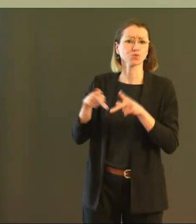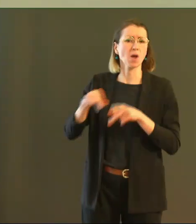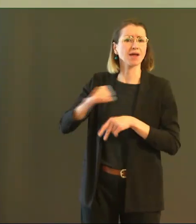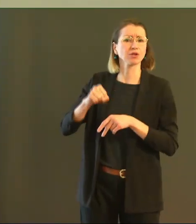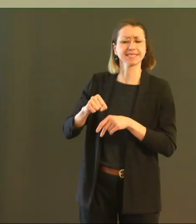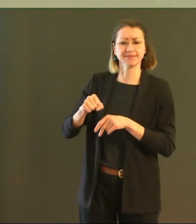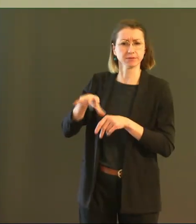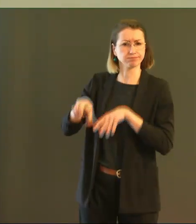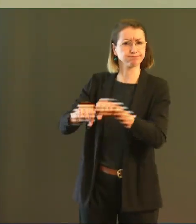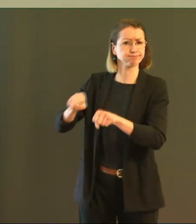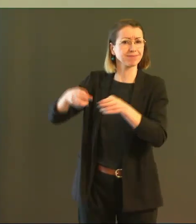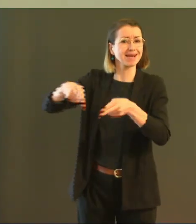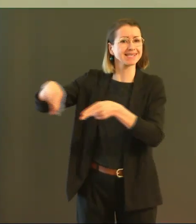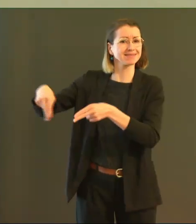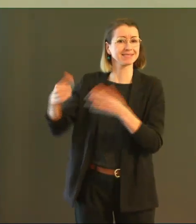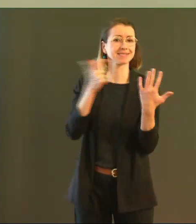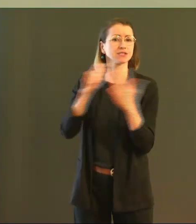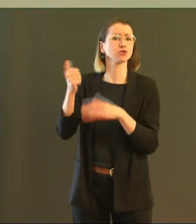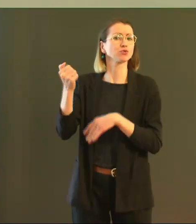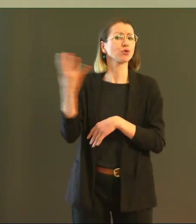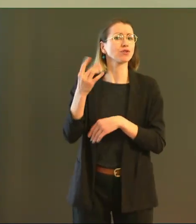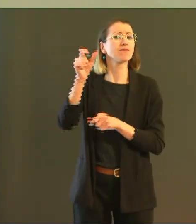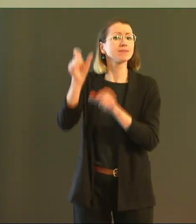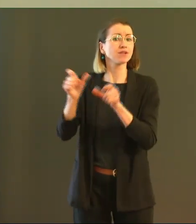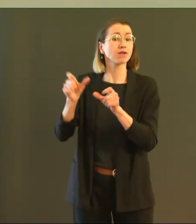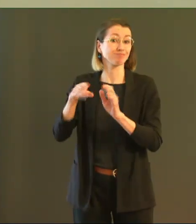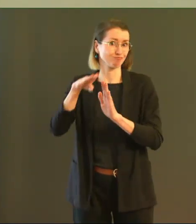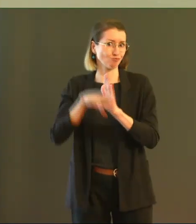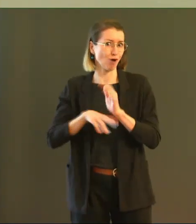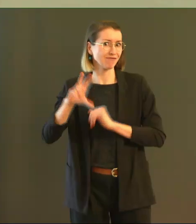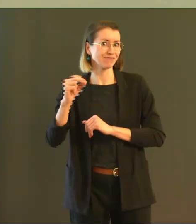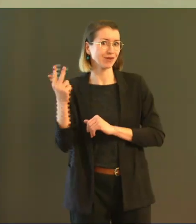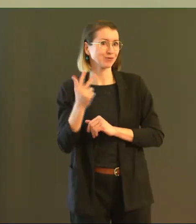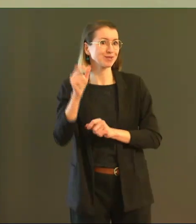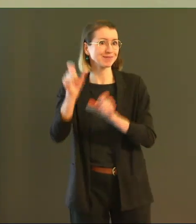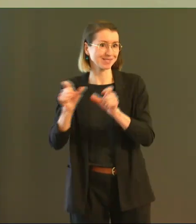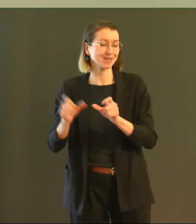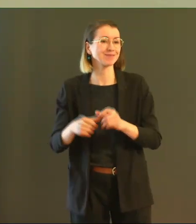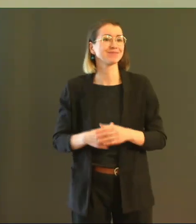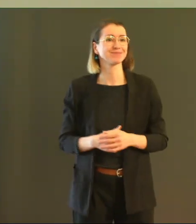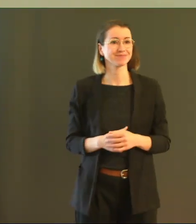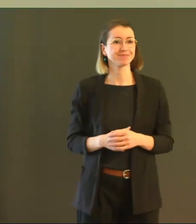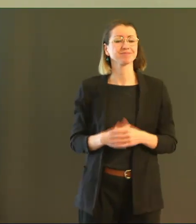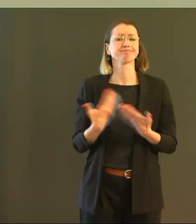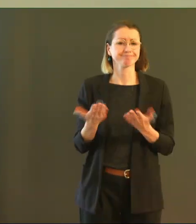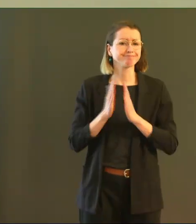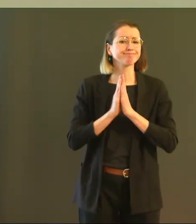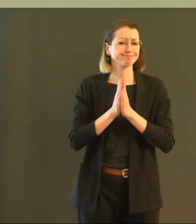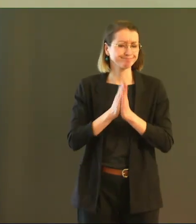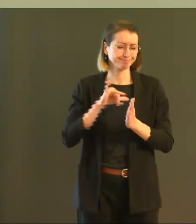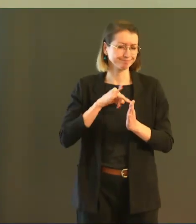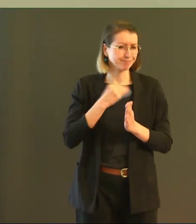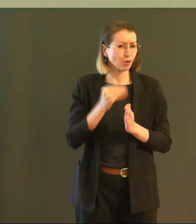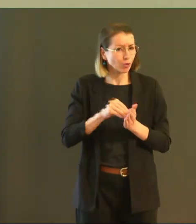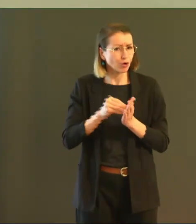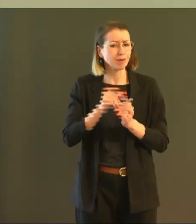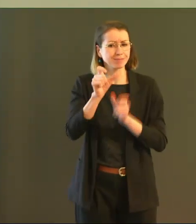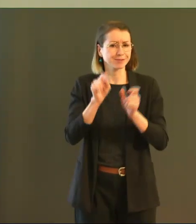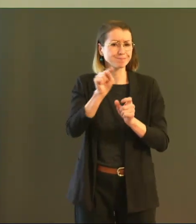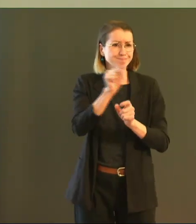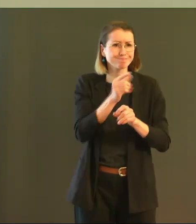rapport à hier on doit toujours déplorer un certain nombre de décès en l'occurrence 111 décès